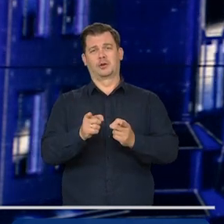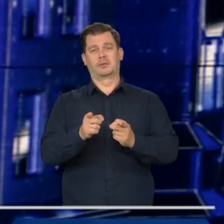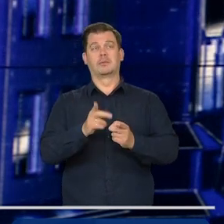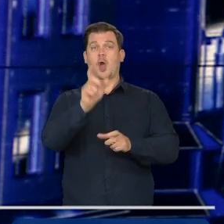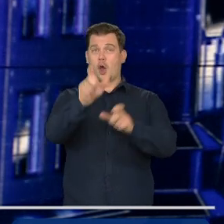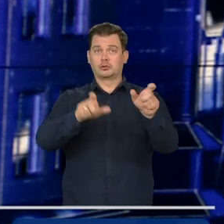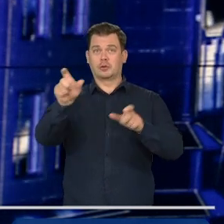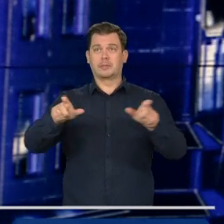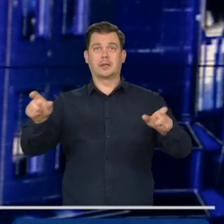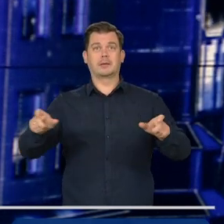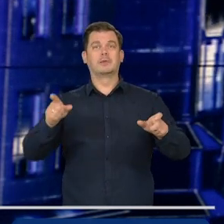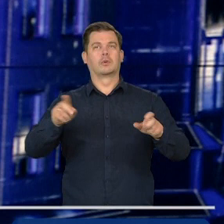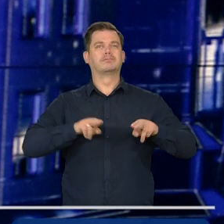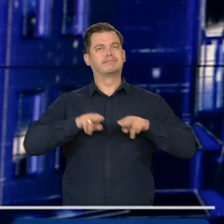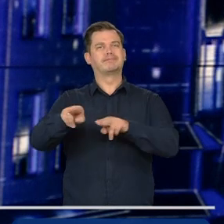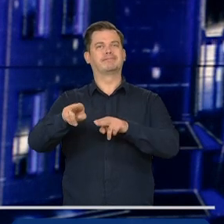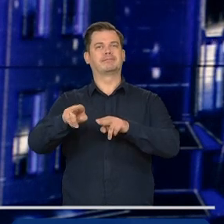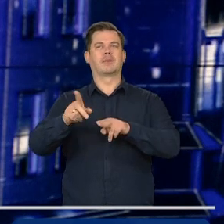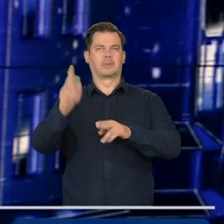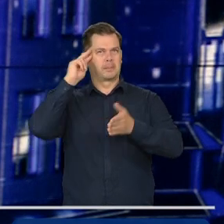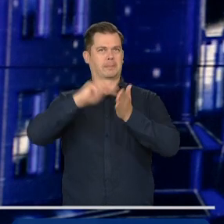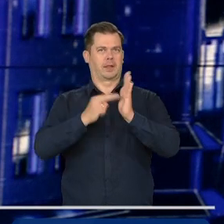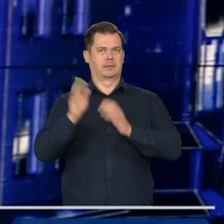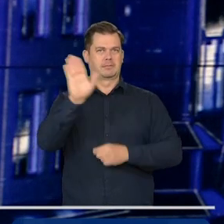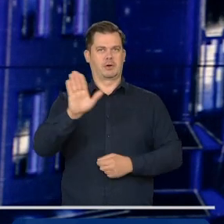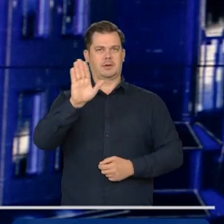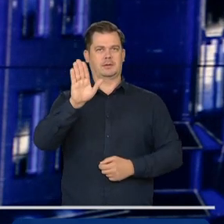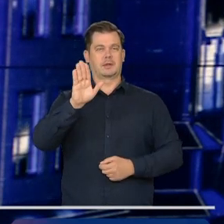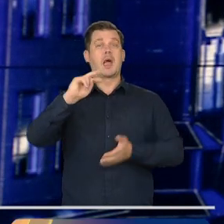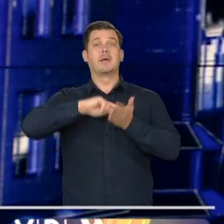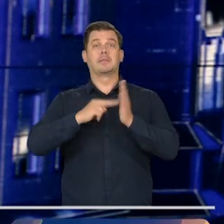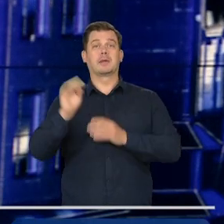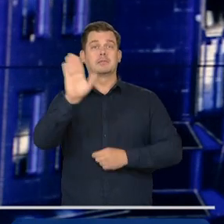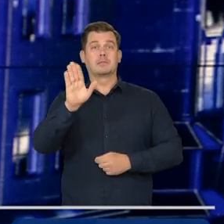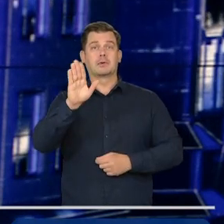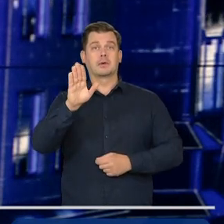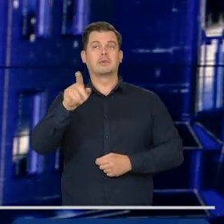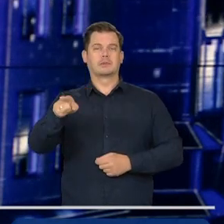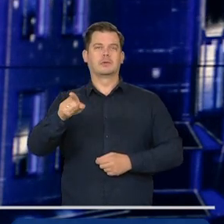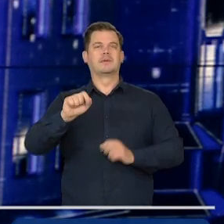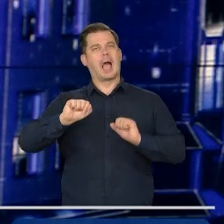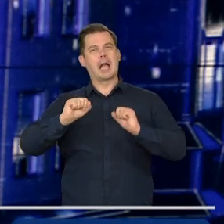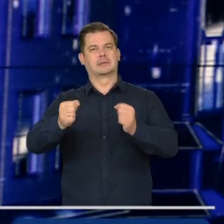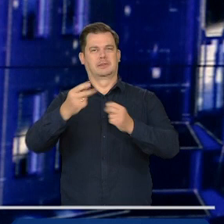są ci, którzy uczestniczą w tym wielkim planie Bożym. A ten plan Boży nazywa się Akcja